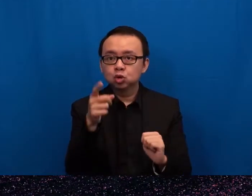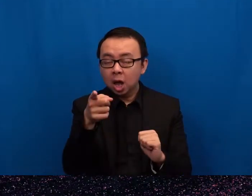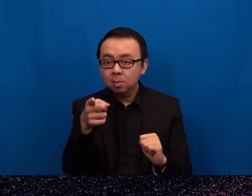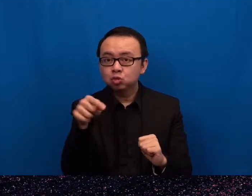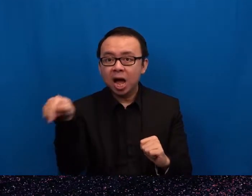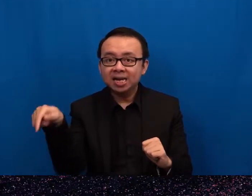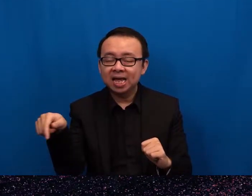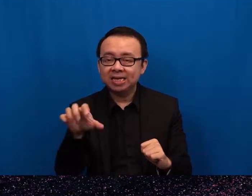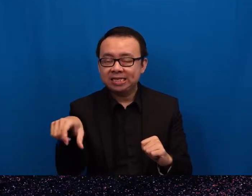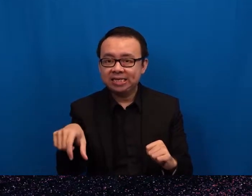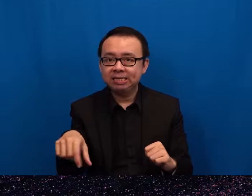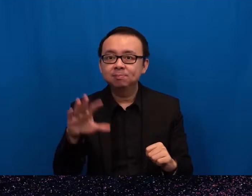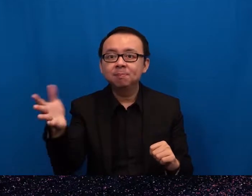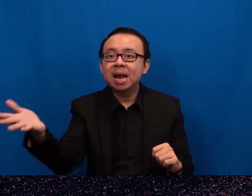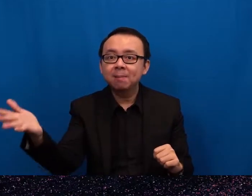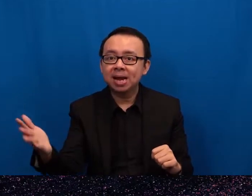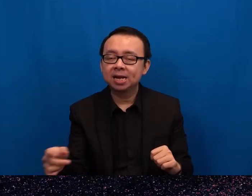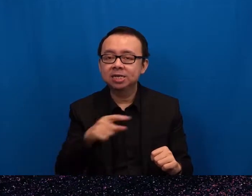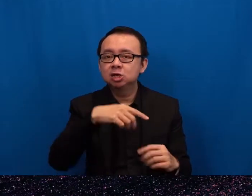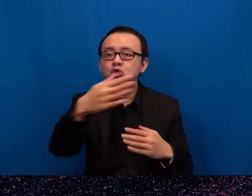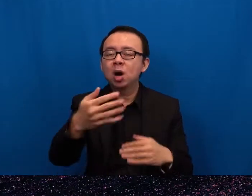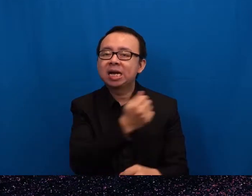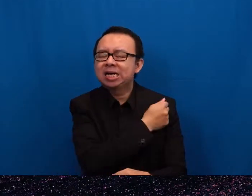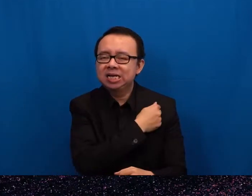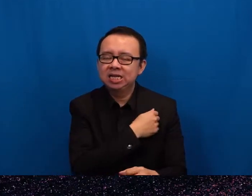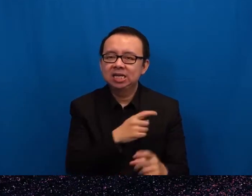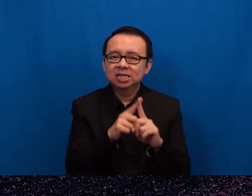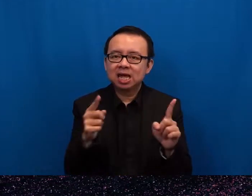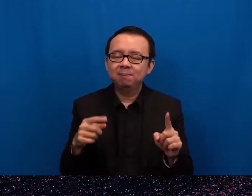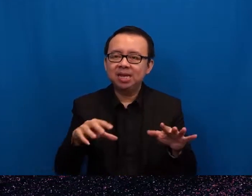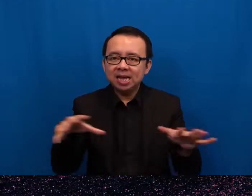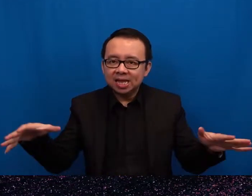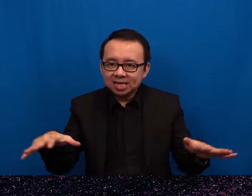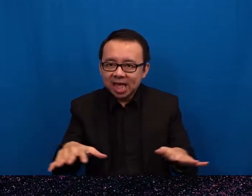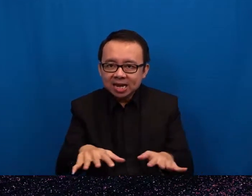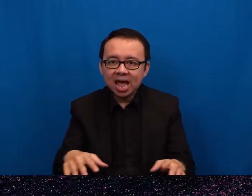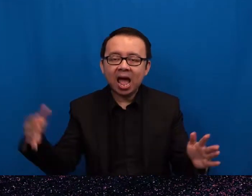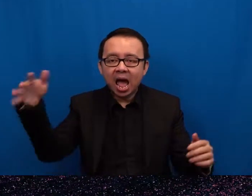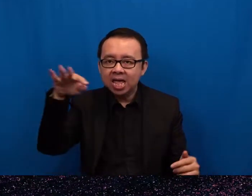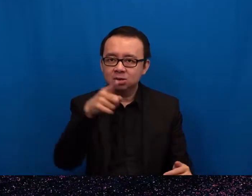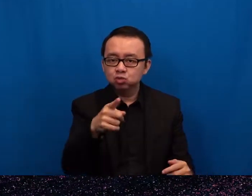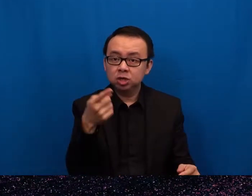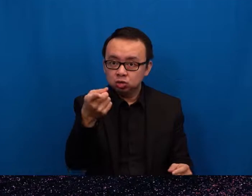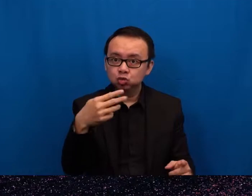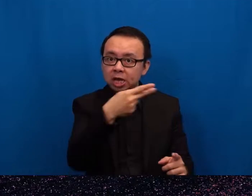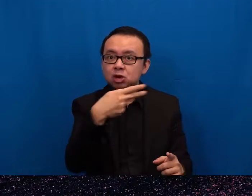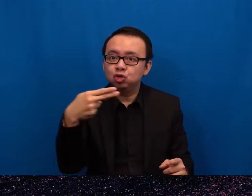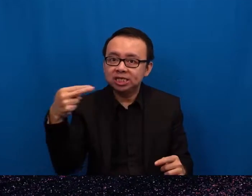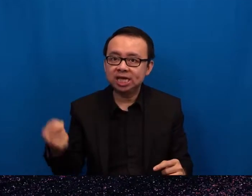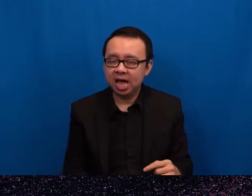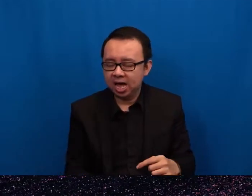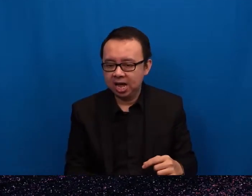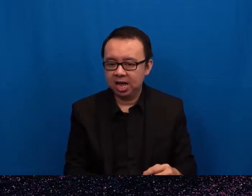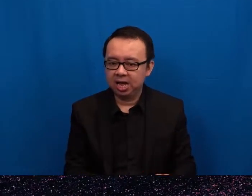tanah hatimu tidak beda dengan kami. Airnya sama, apalagi kalau kita minum firman sama-sama sekarang dari sini,